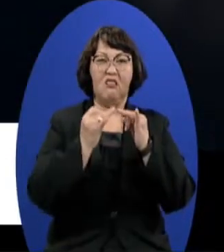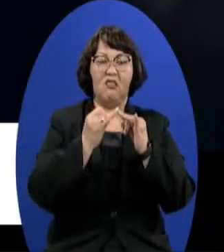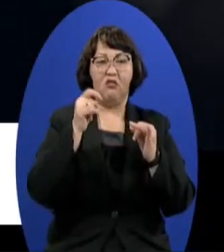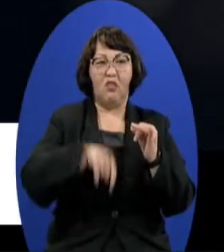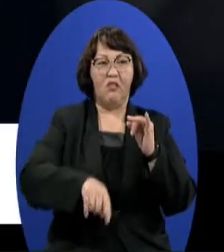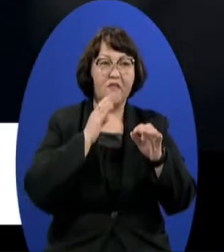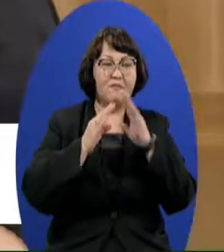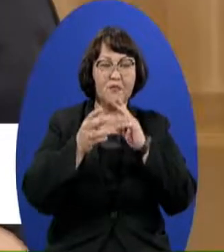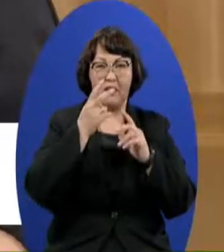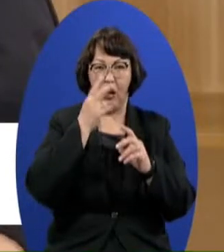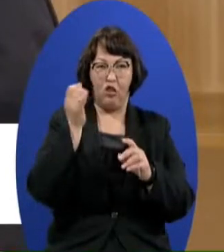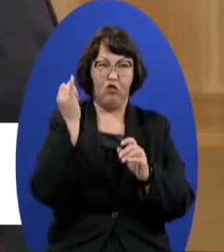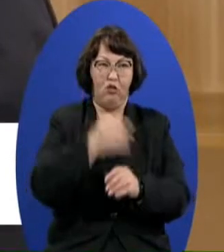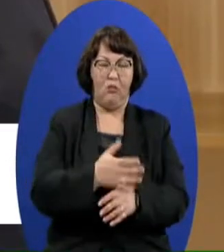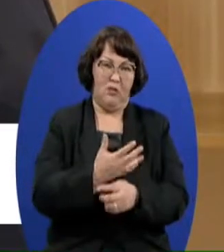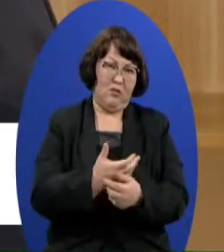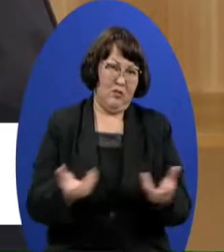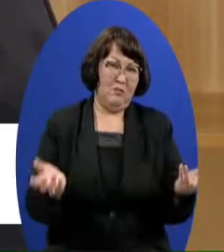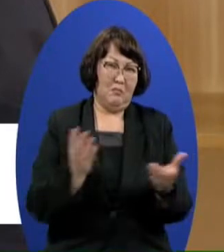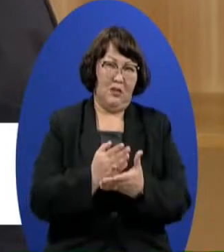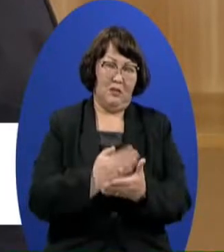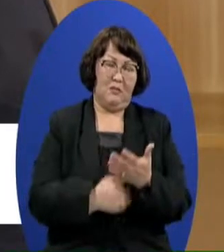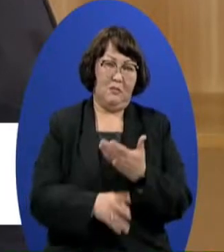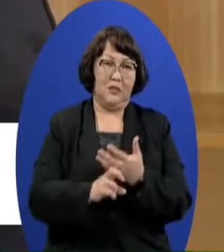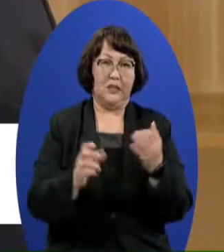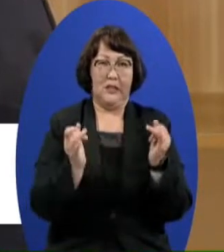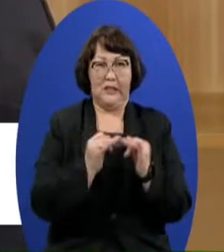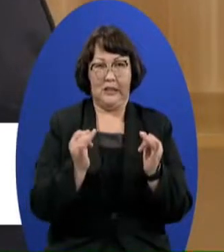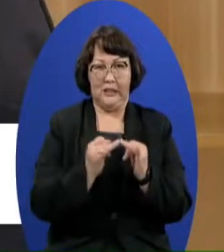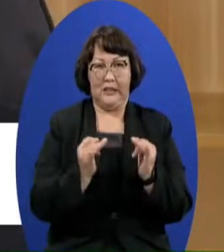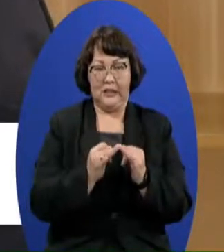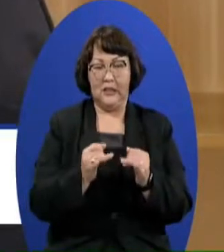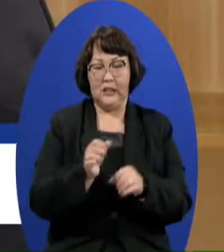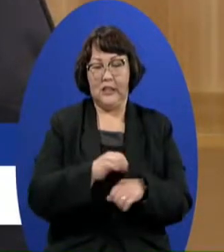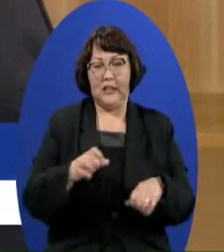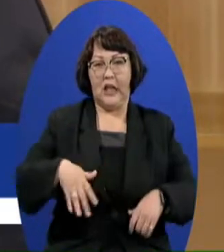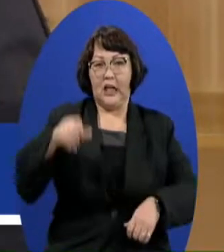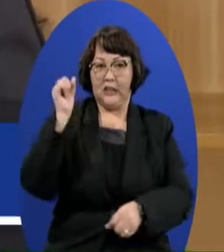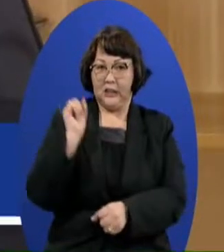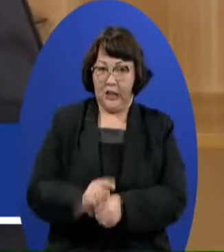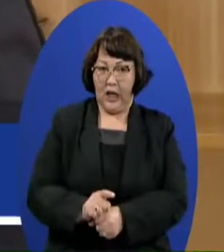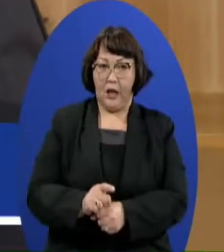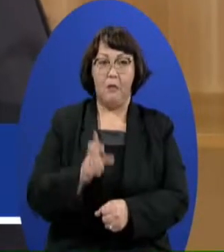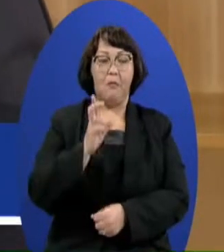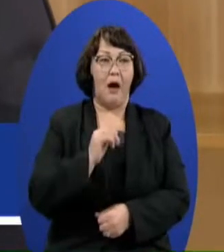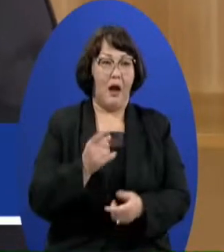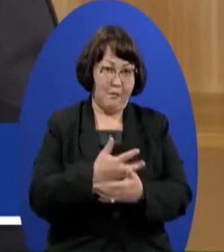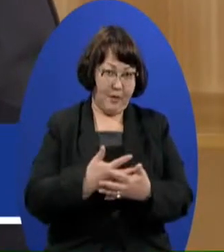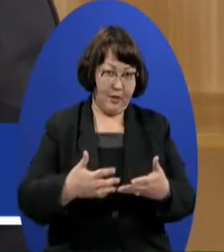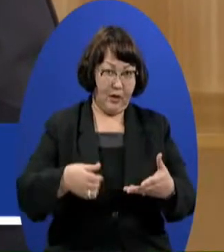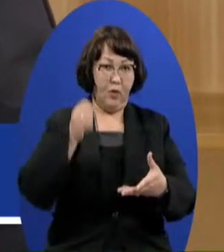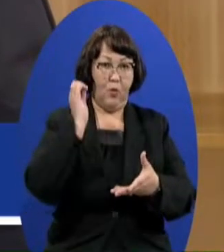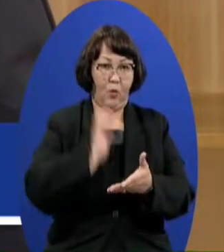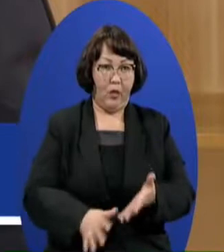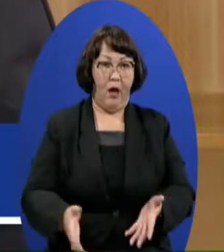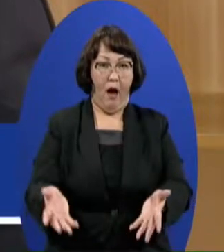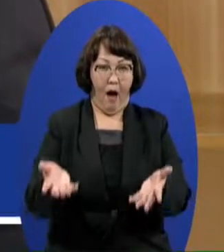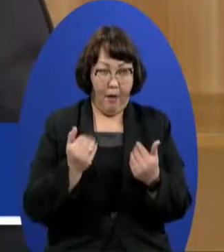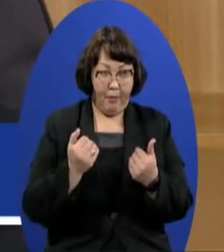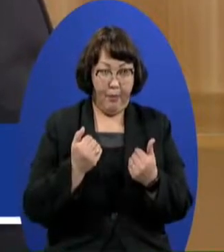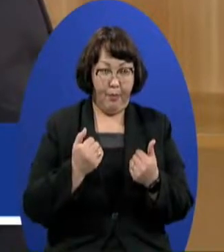үргэлжилнэ. Цахим орчныг ашиглаж хүмүүс иргэд мэн захиалга өгч худалдаа арилжаа наймыг